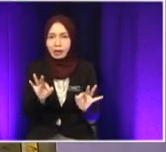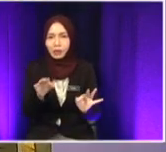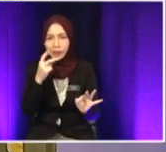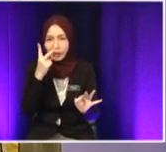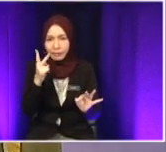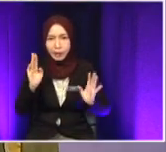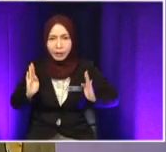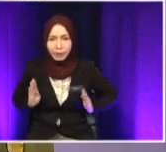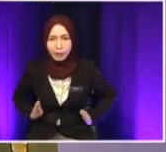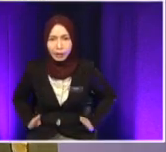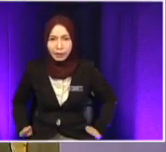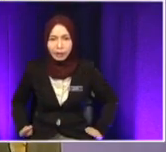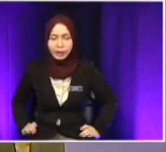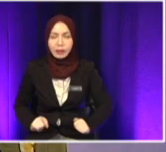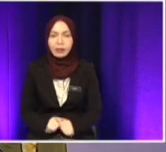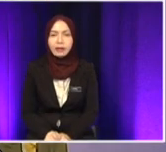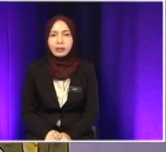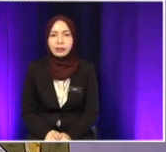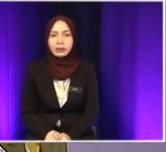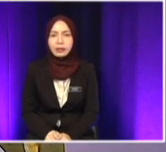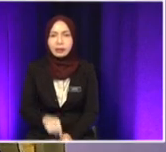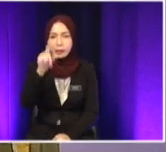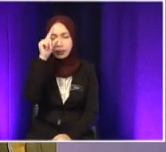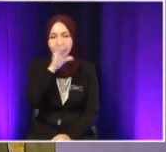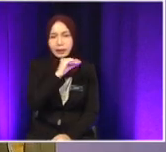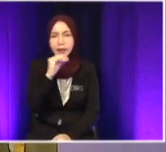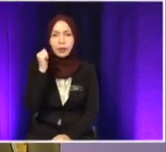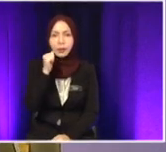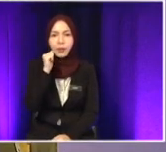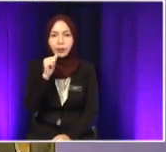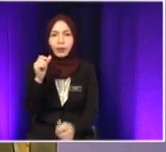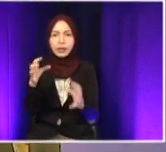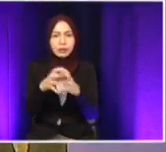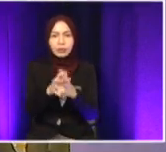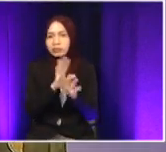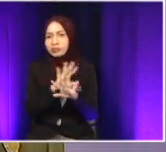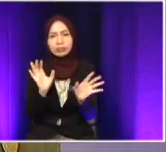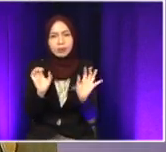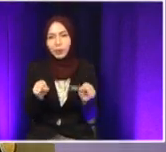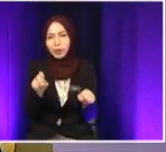lelaki jangan bercampur dengan perempuan itu yang Islam garis kan Oke